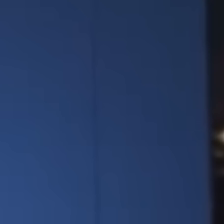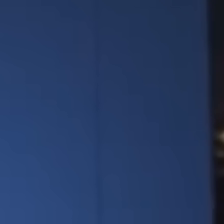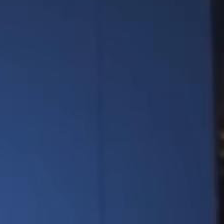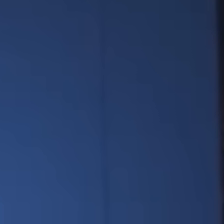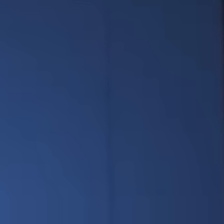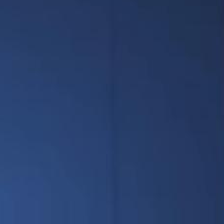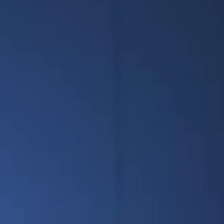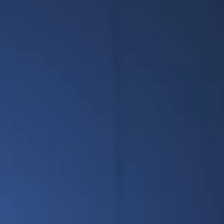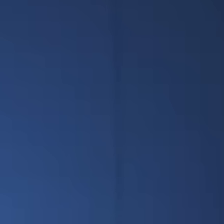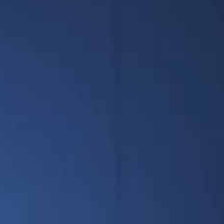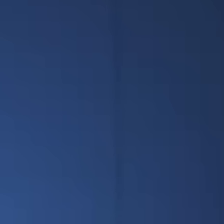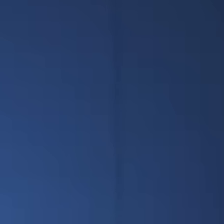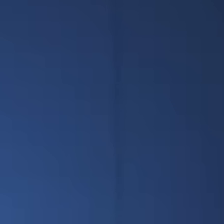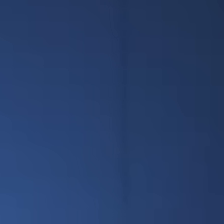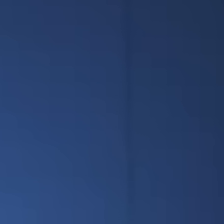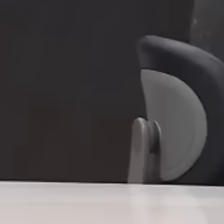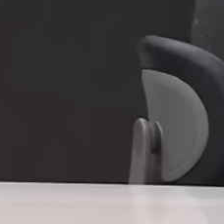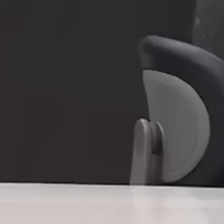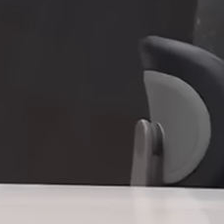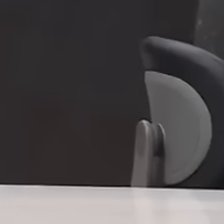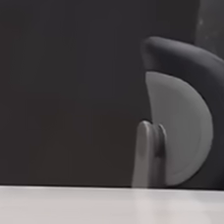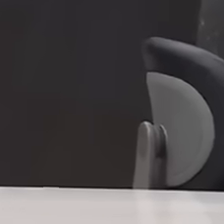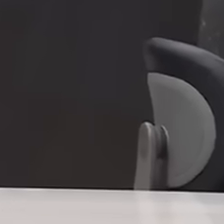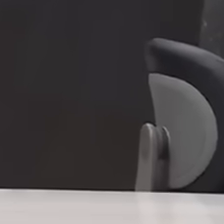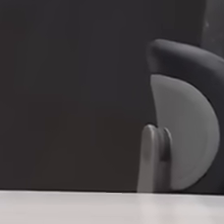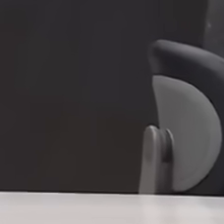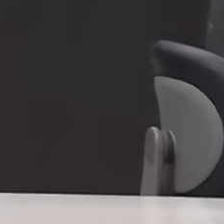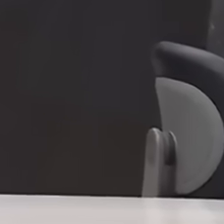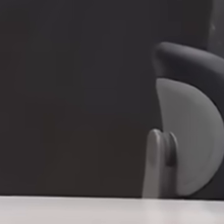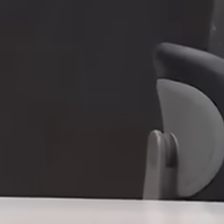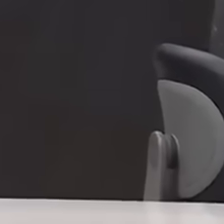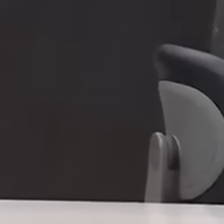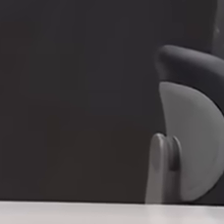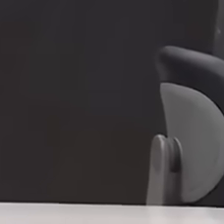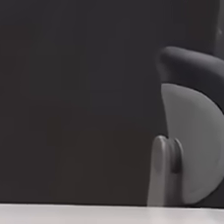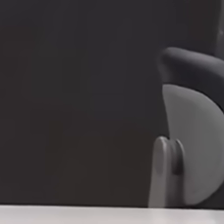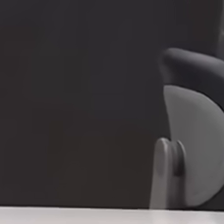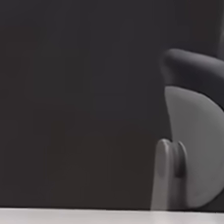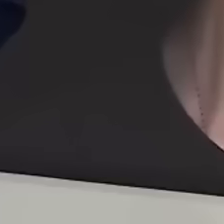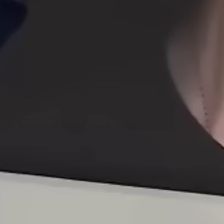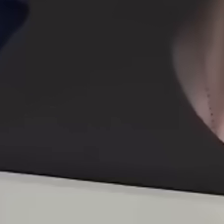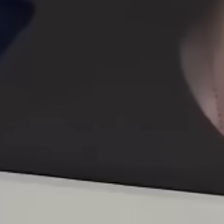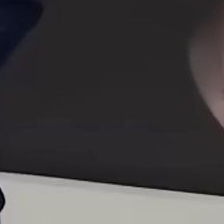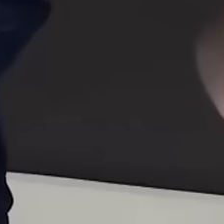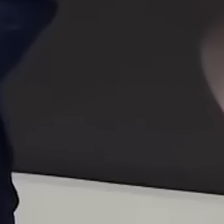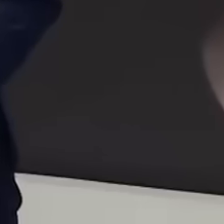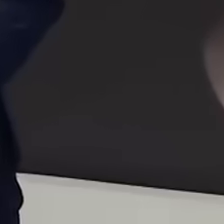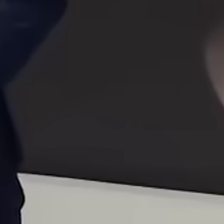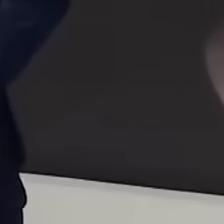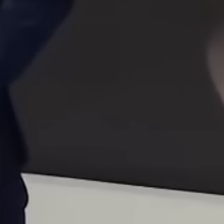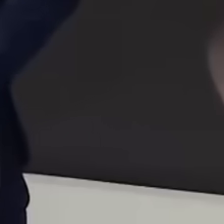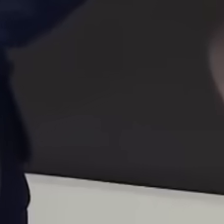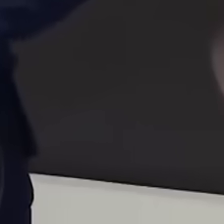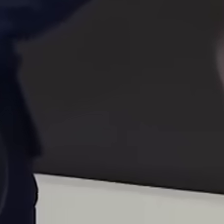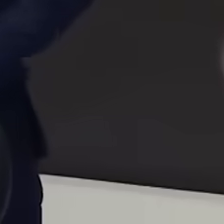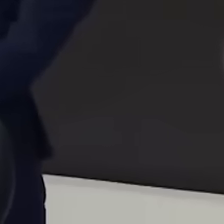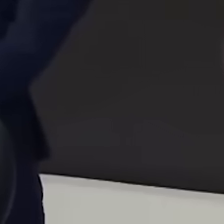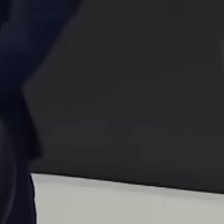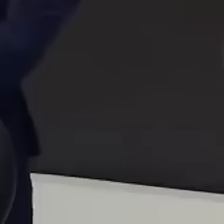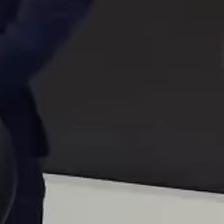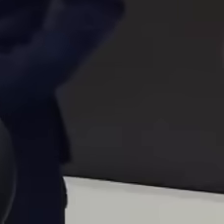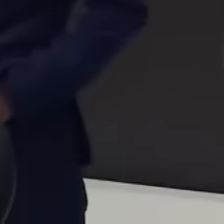본다면 이런 옷으로 해본 적이 없어서 잠시만요 거기 계시면 제가